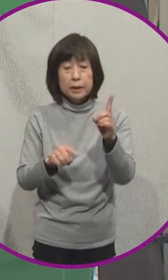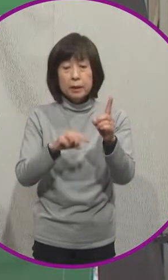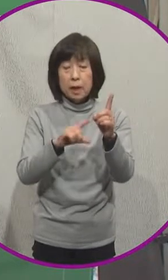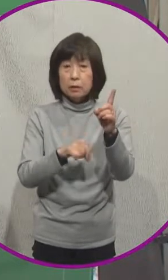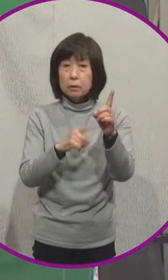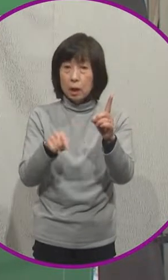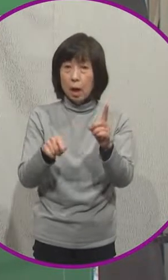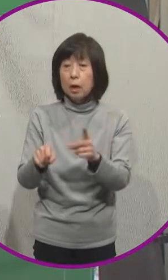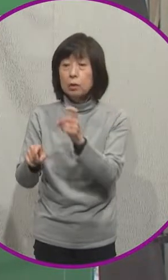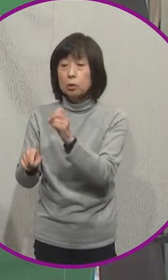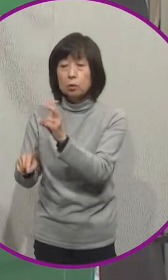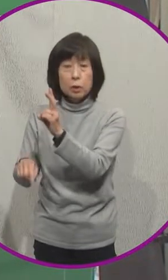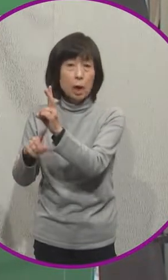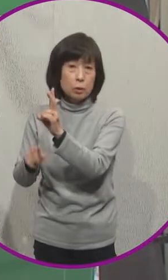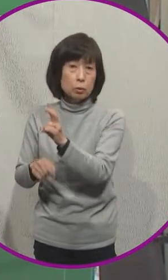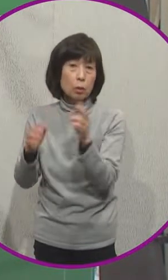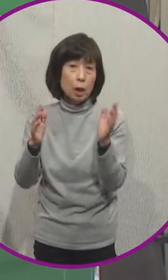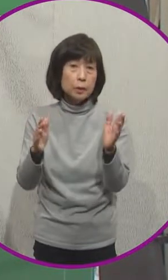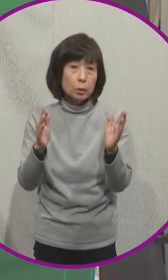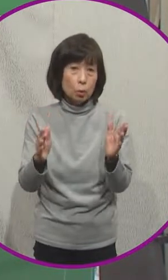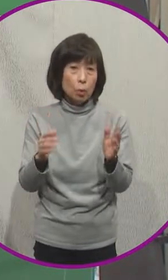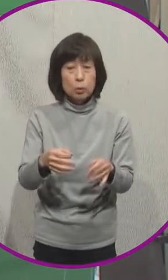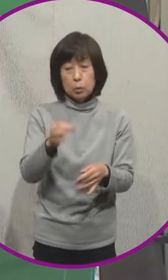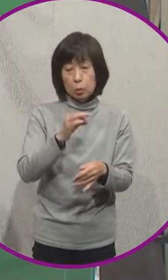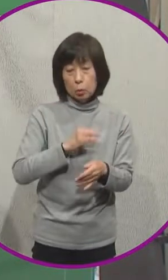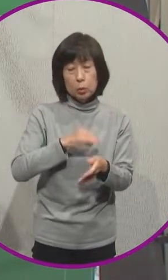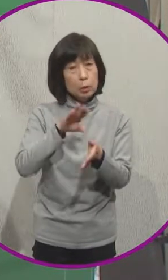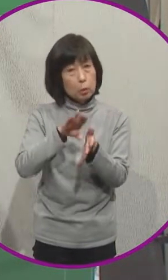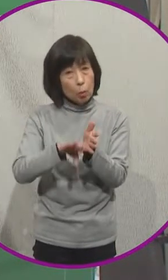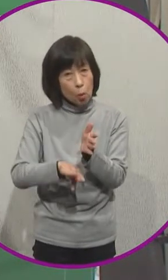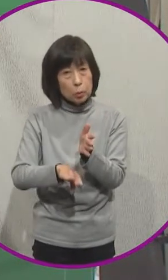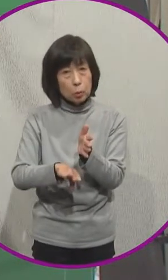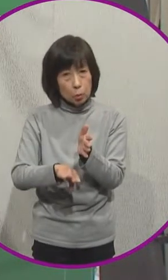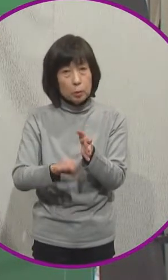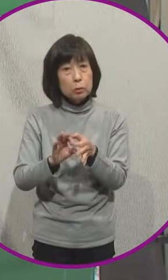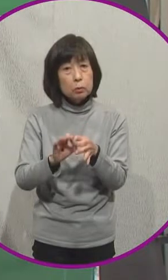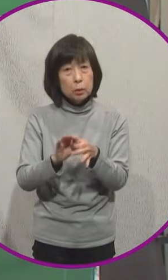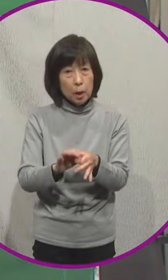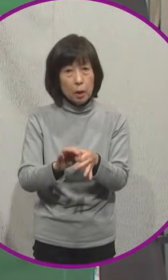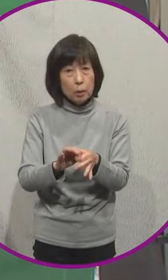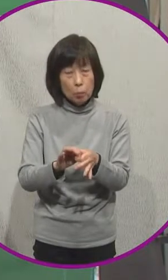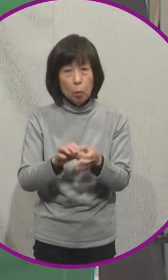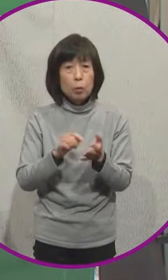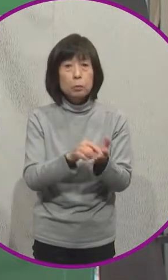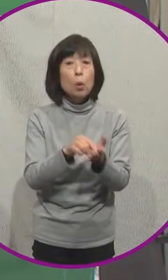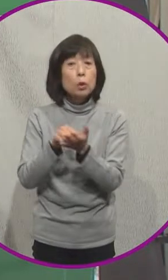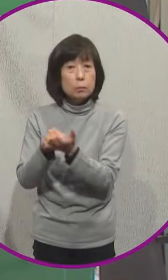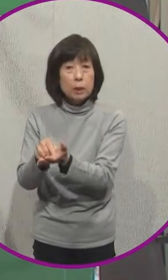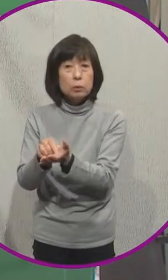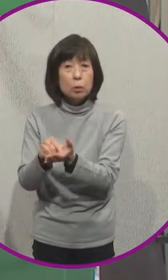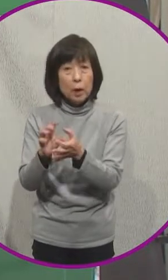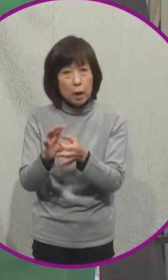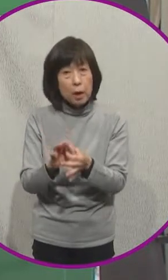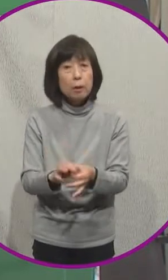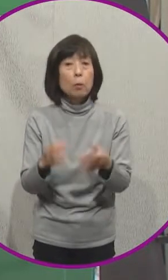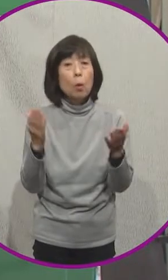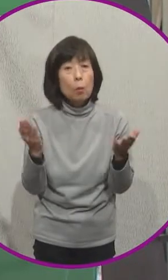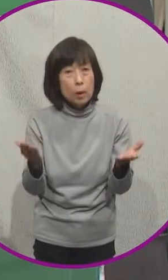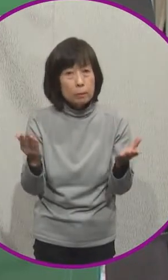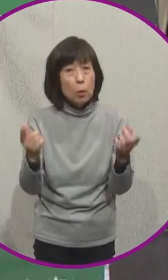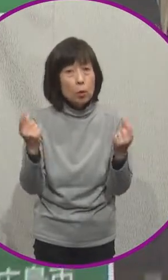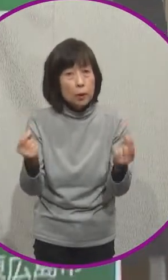工場について申告をする者なので基本的に対象となる所得や控除は同じです